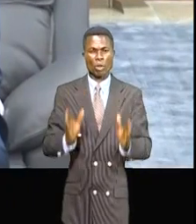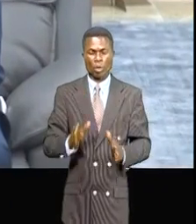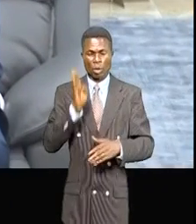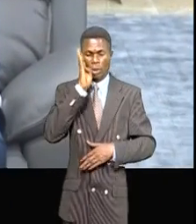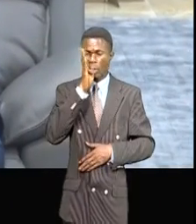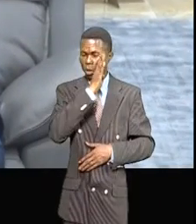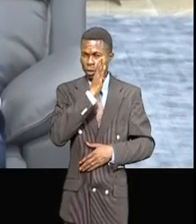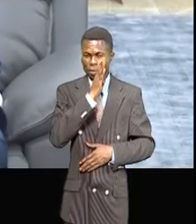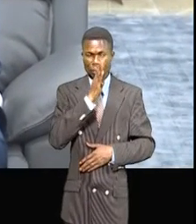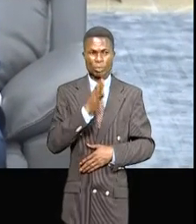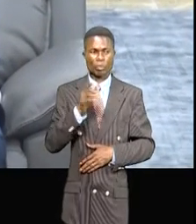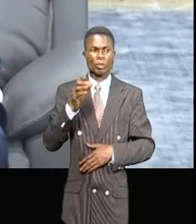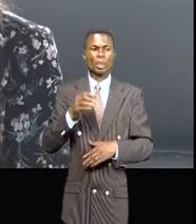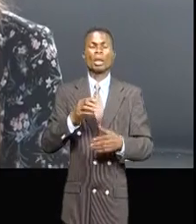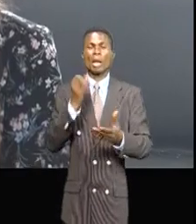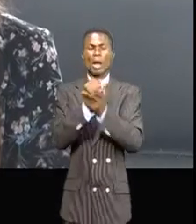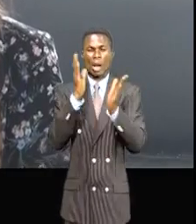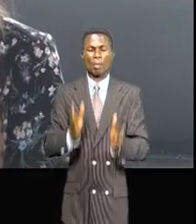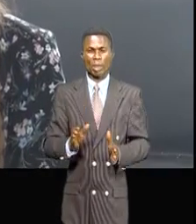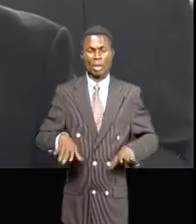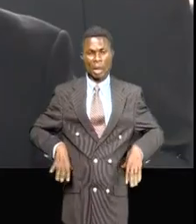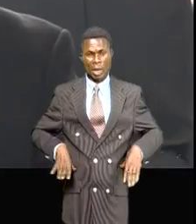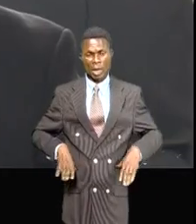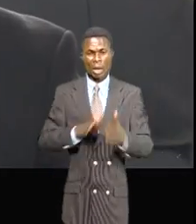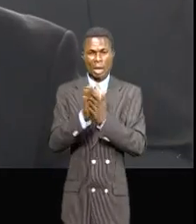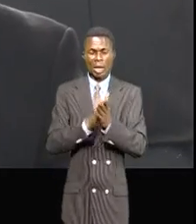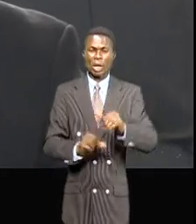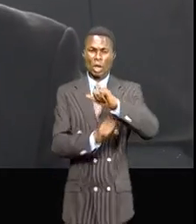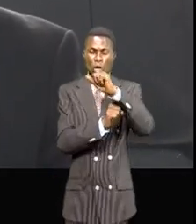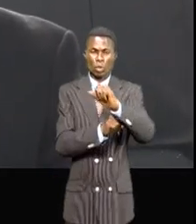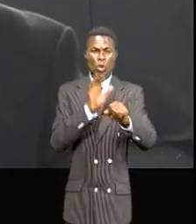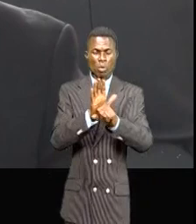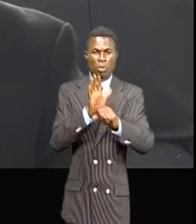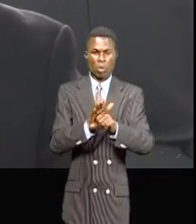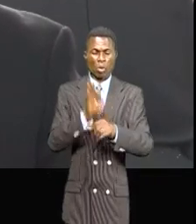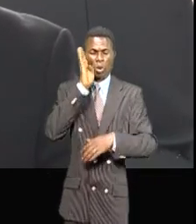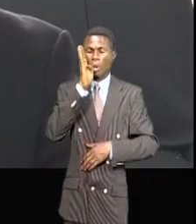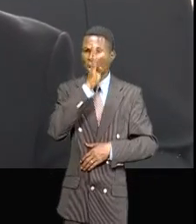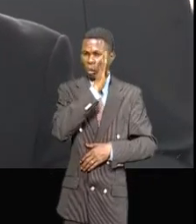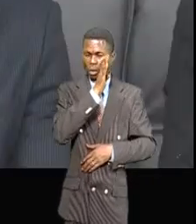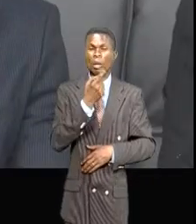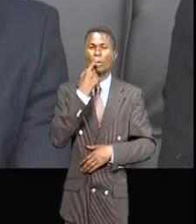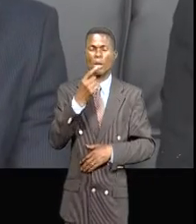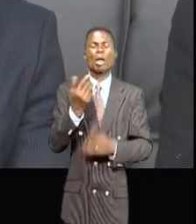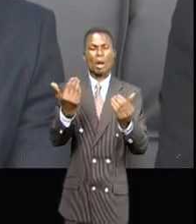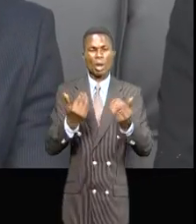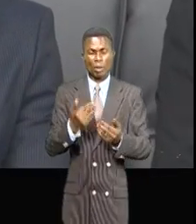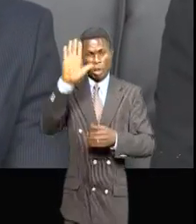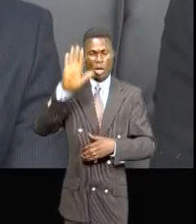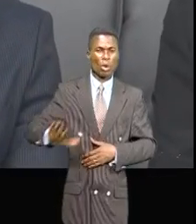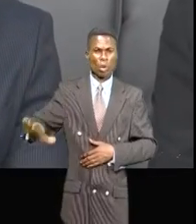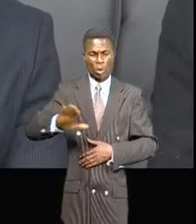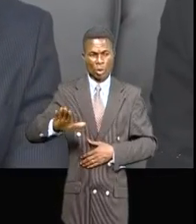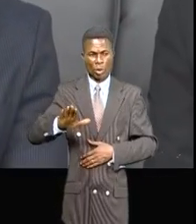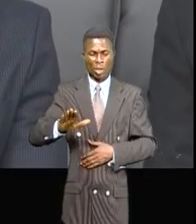Lukwebo. Valentino Matvienko, qui a souhaité un fructueux mandat à Modeste Bahati Lukwebo, a dit la volonté de son pays